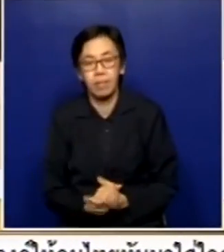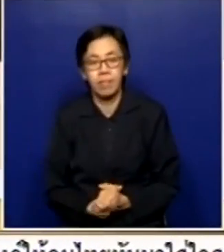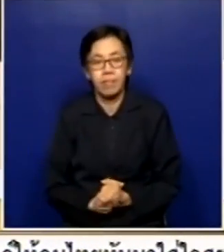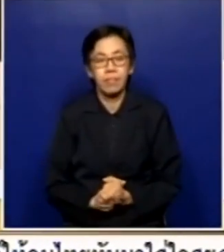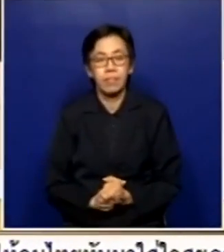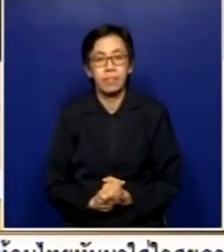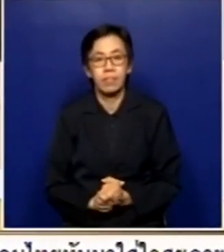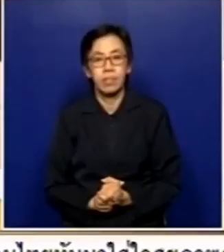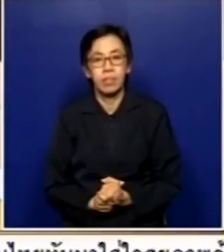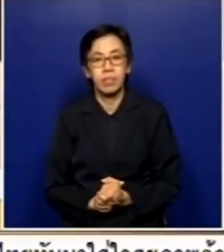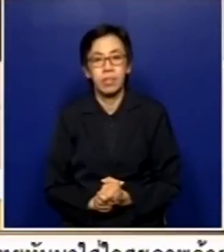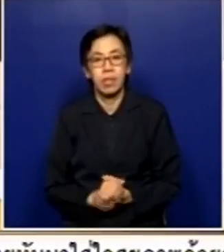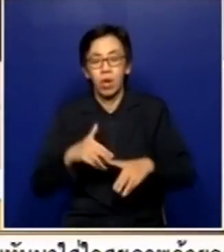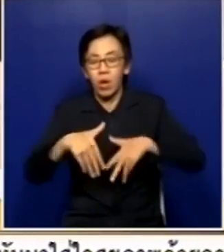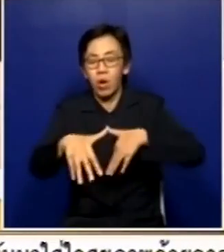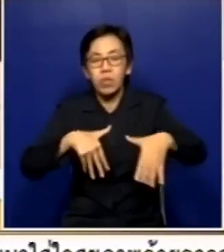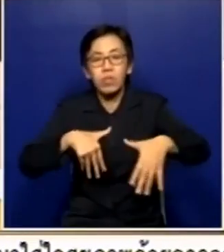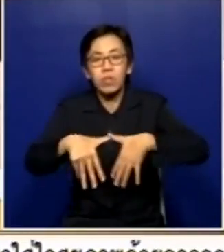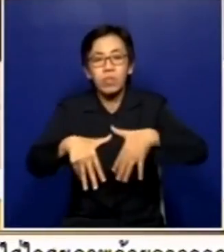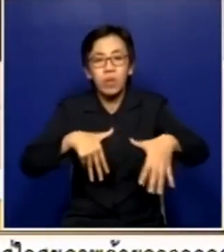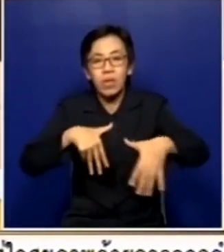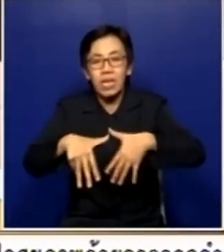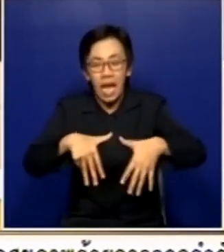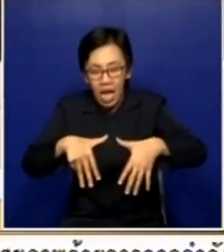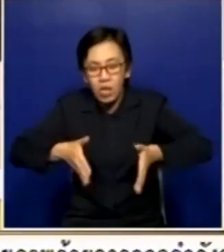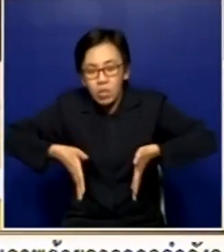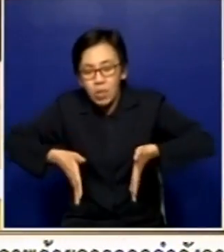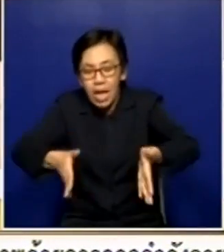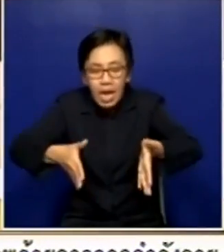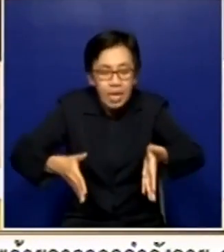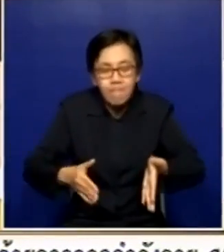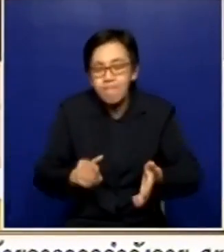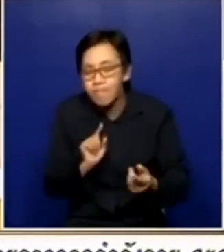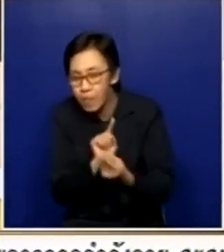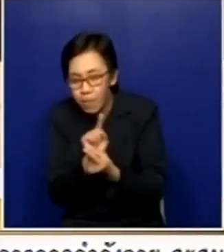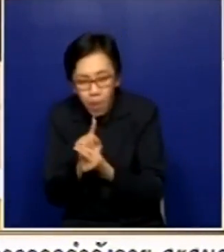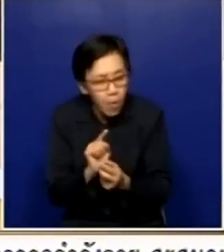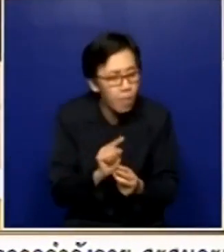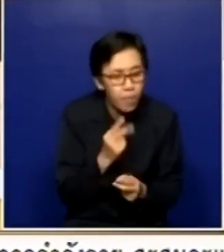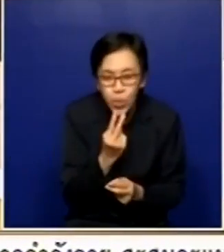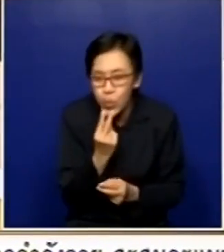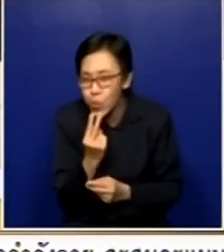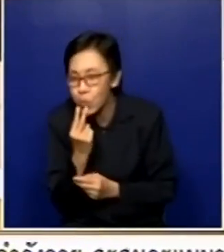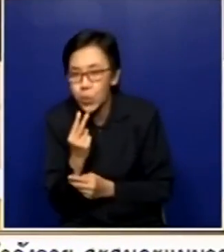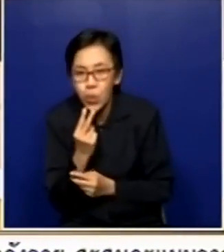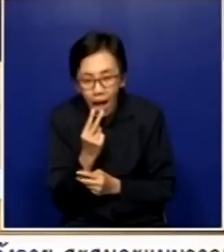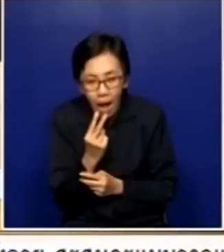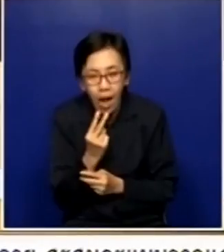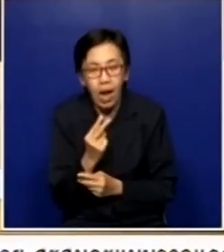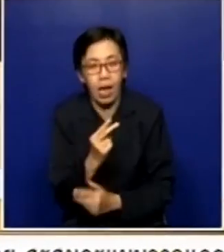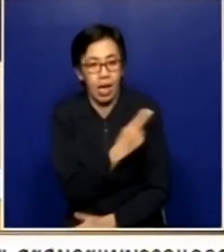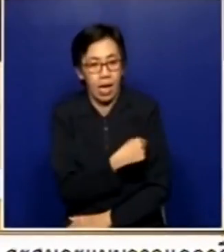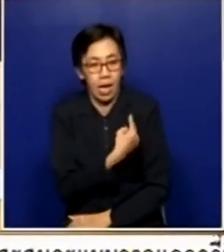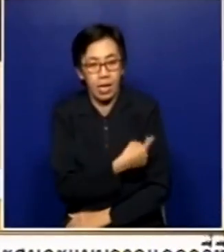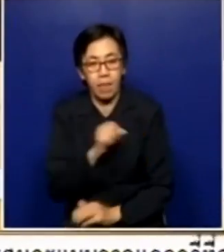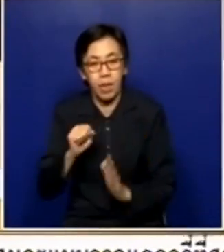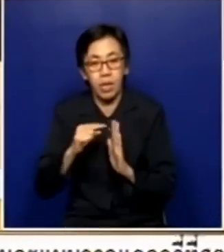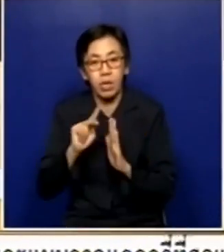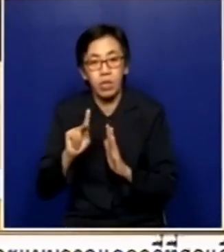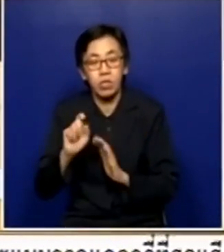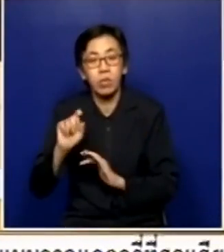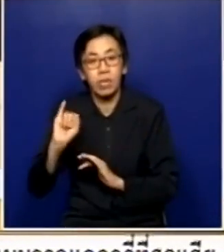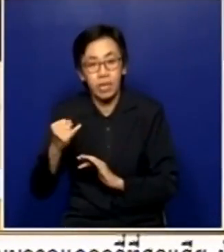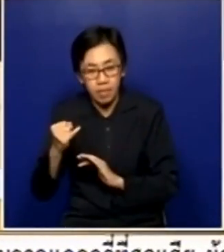ไปยืมชาวบ้านที่อยู่ในเส้นทางกันด้วยแล้วก็สกุลนี้ผมเกลือให้แต่แพทย์สุกิจคณะทำงานนั้นไปเยี่ยม